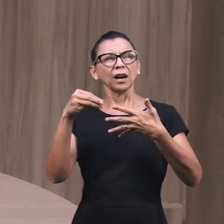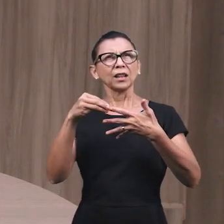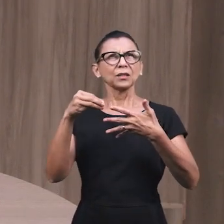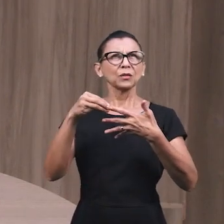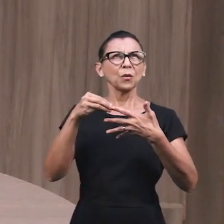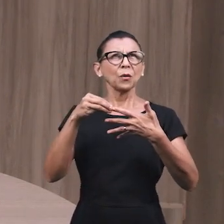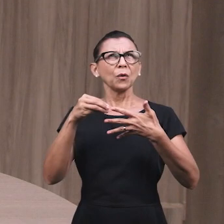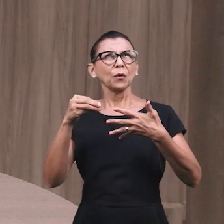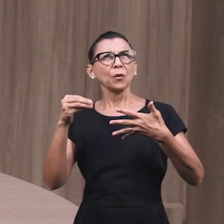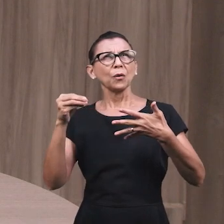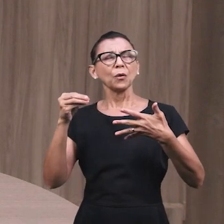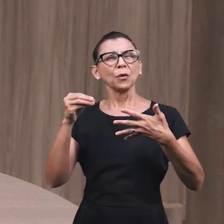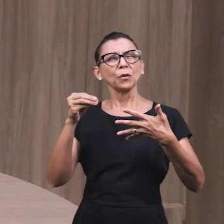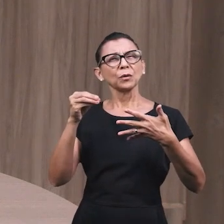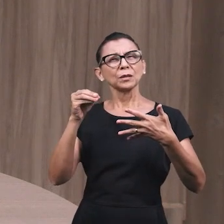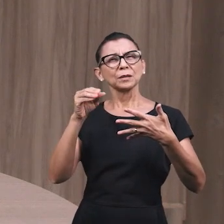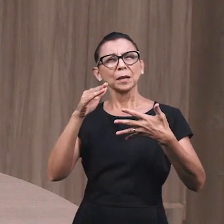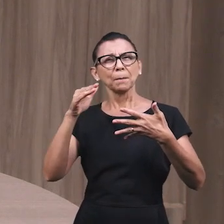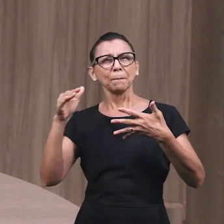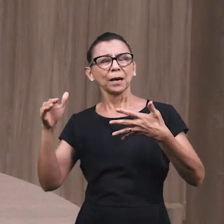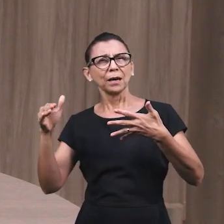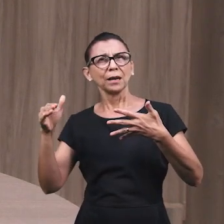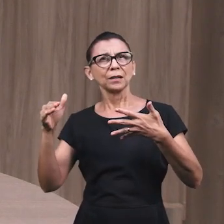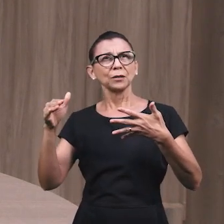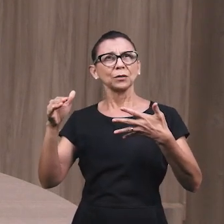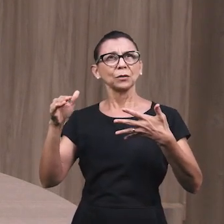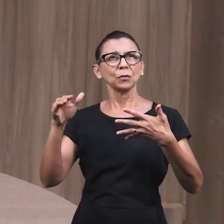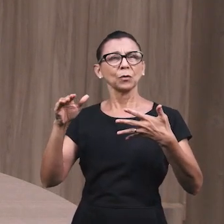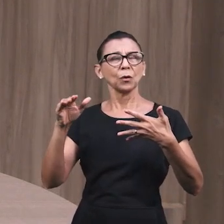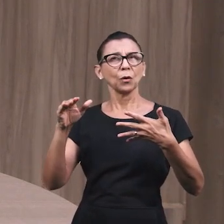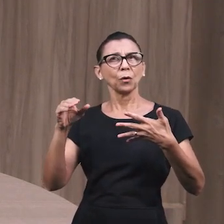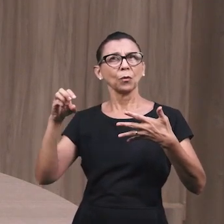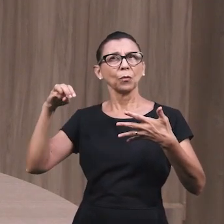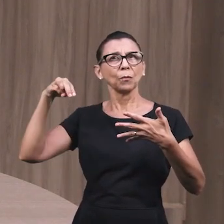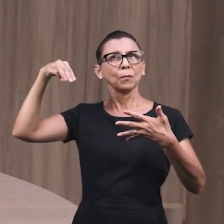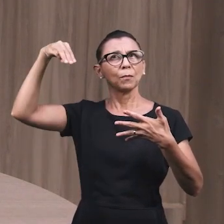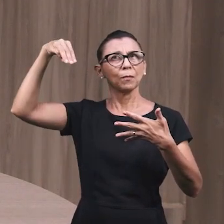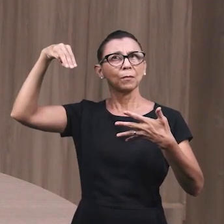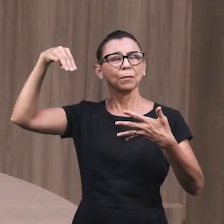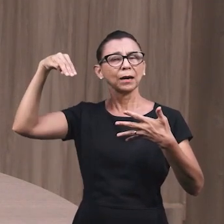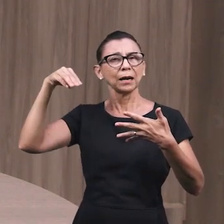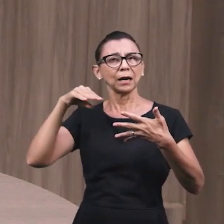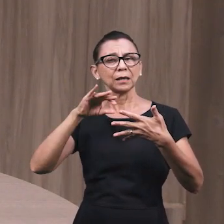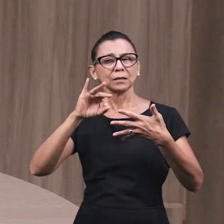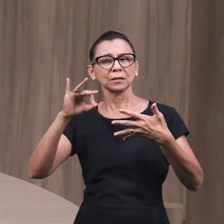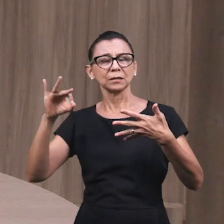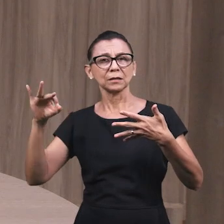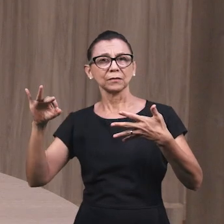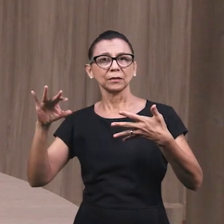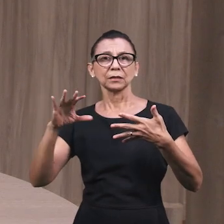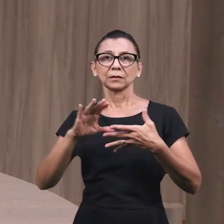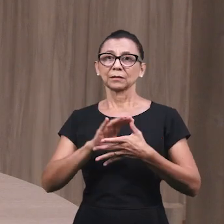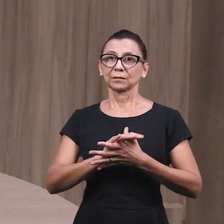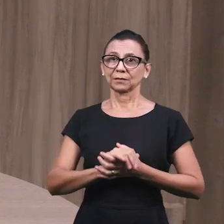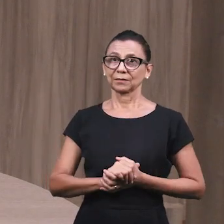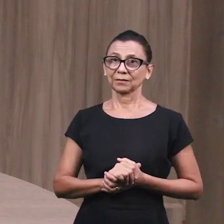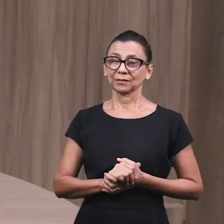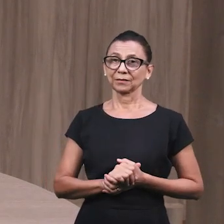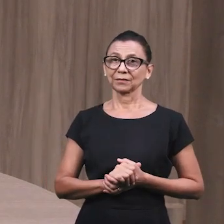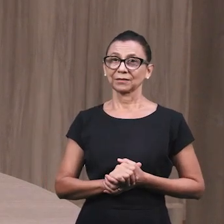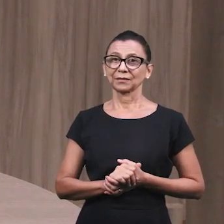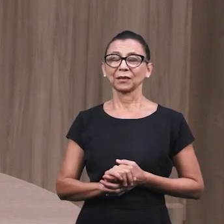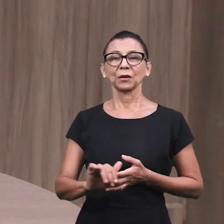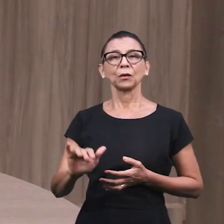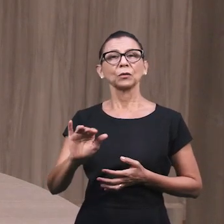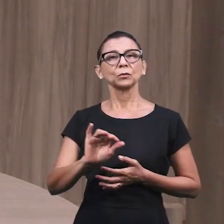tonalité de la note d'un demi-ton. Elle peut être placée avant la note ou